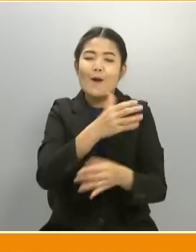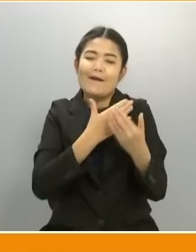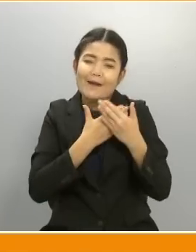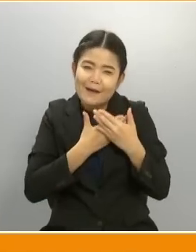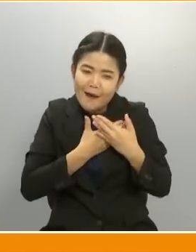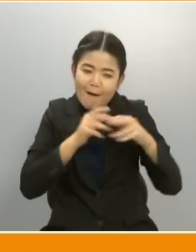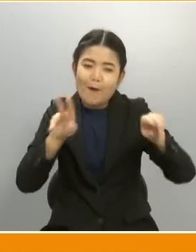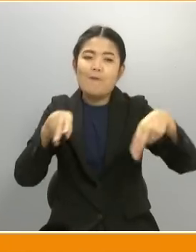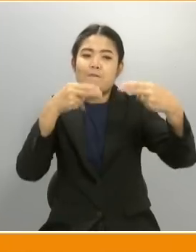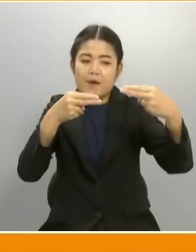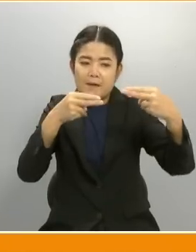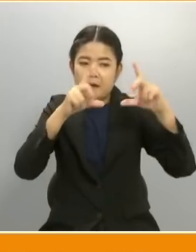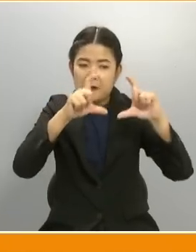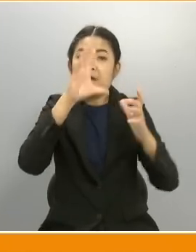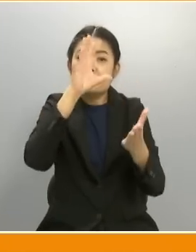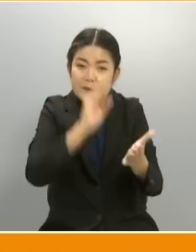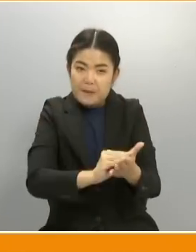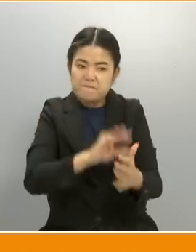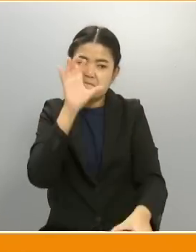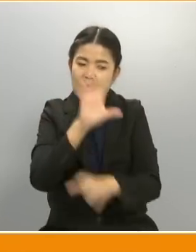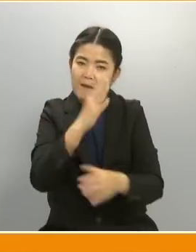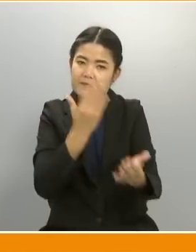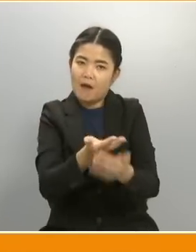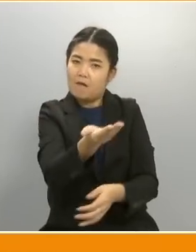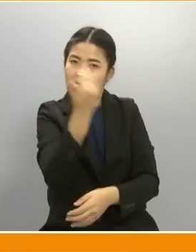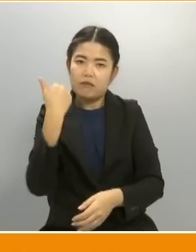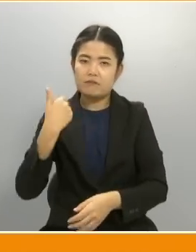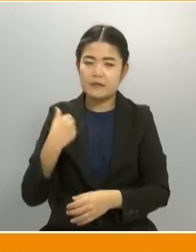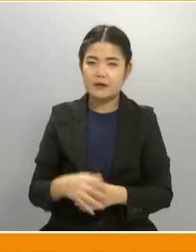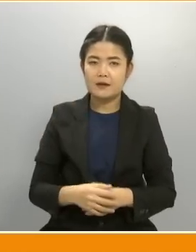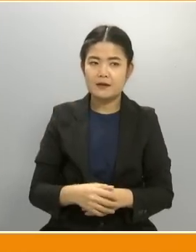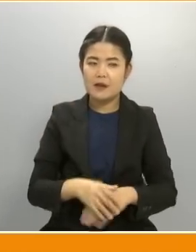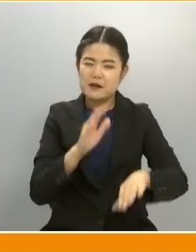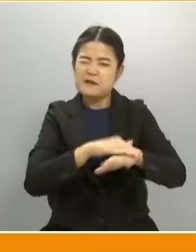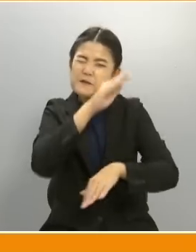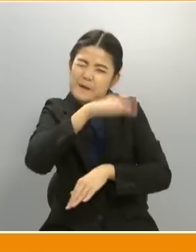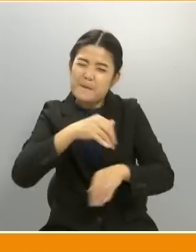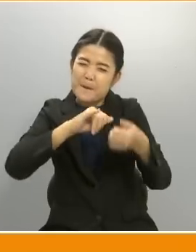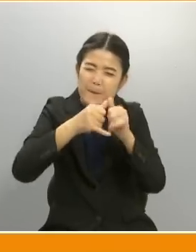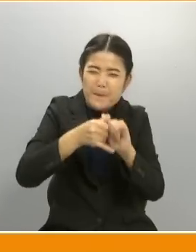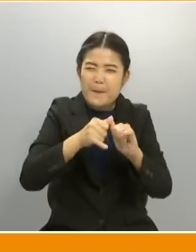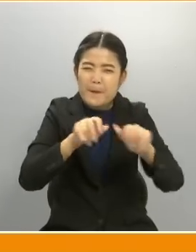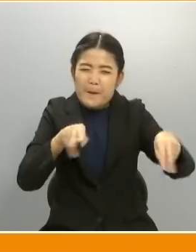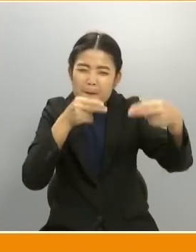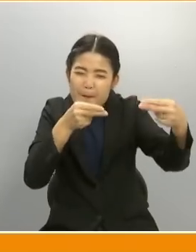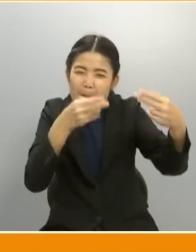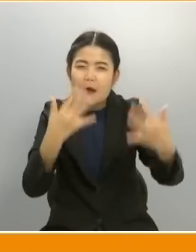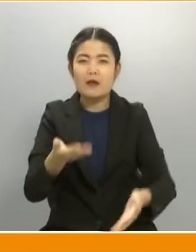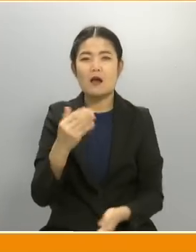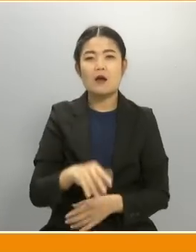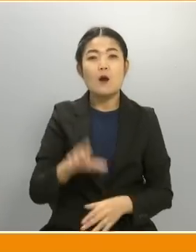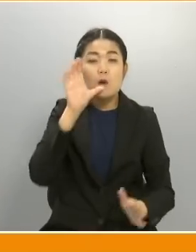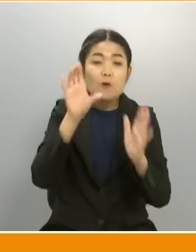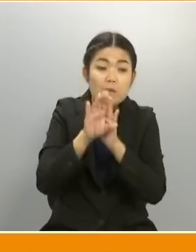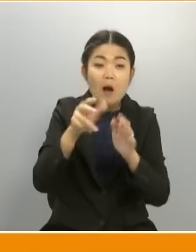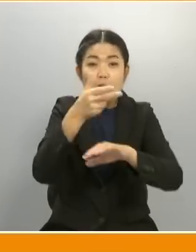แบล็คเมล์ค่ะขู่กรรโชกทางเพศควรทำกิจกรรมทางเพศแล้วก็นำภาพหรือว่าวีดีโอมาขู่เรียก